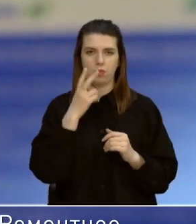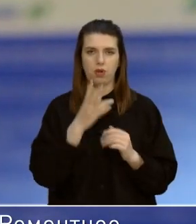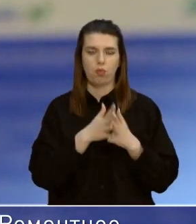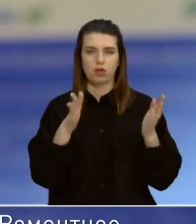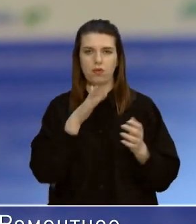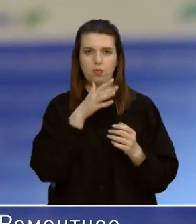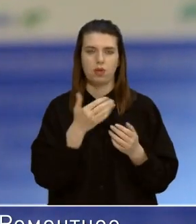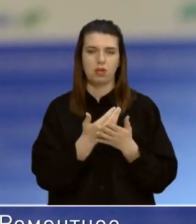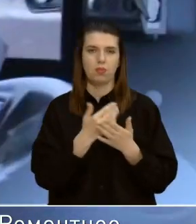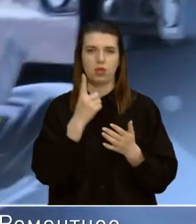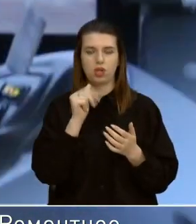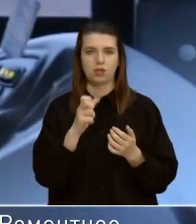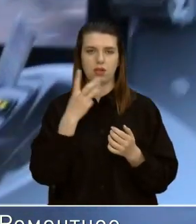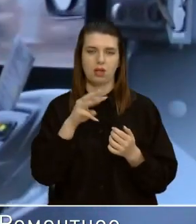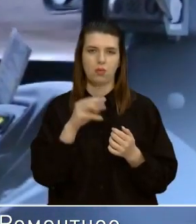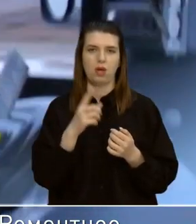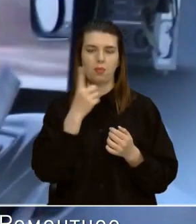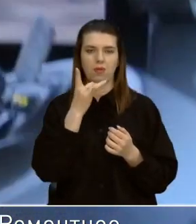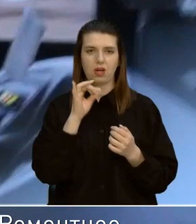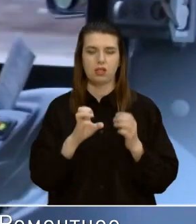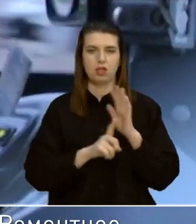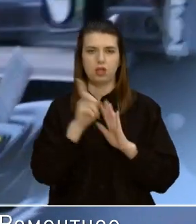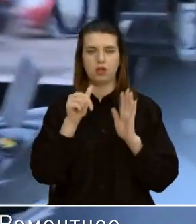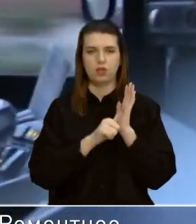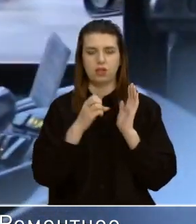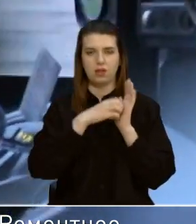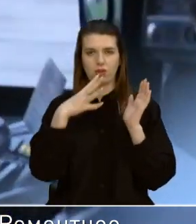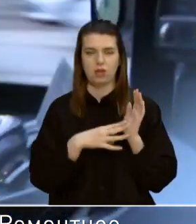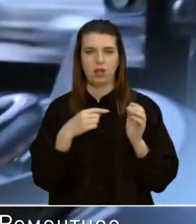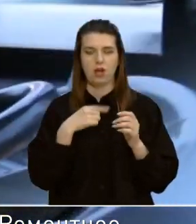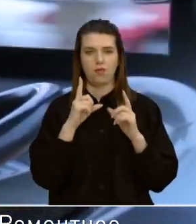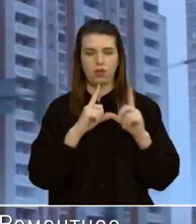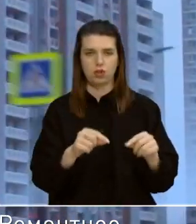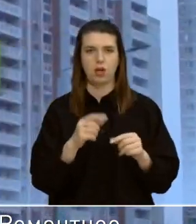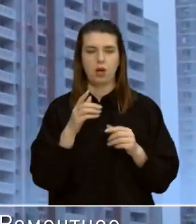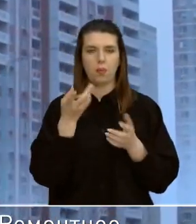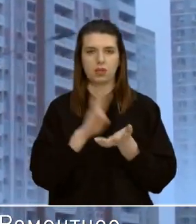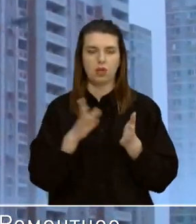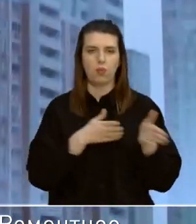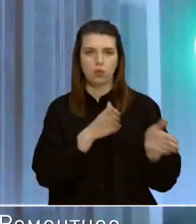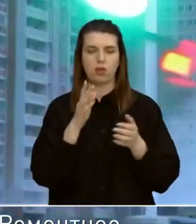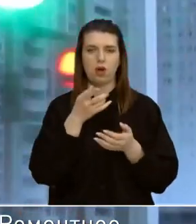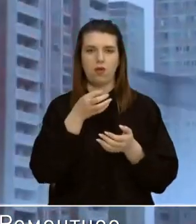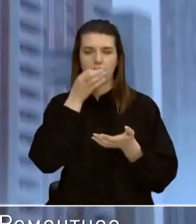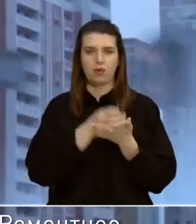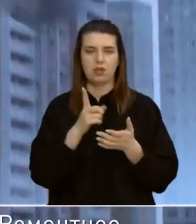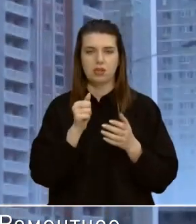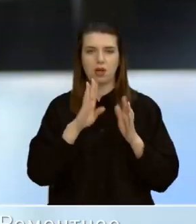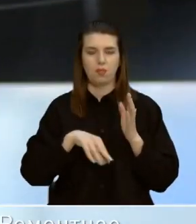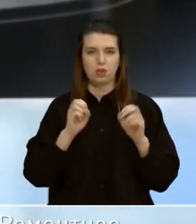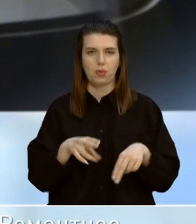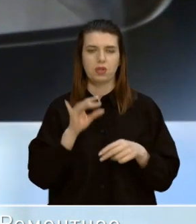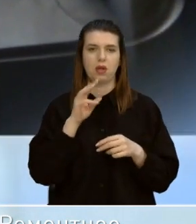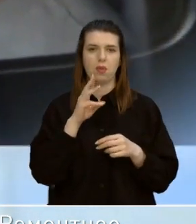здесь большее время проводим, где-то час-полтора. Первый рейс у меня в 6:19 я выезжаю. Постоянно в пути, всегда в ответе за безопасность